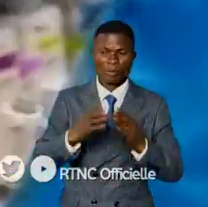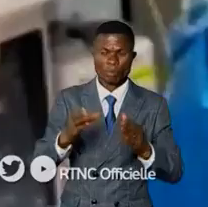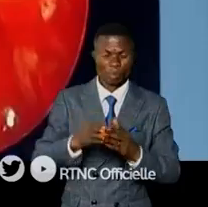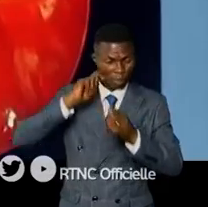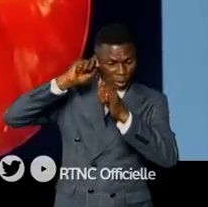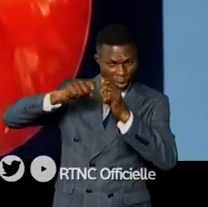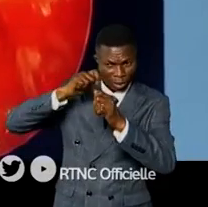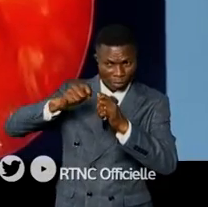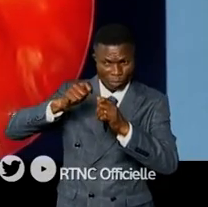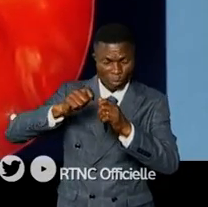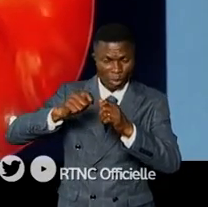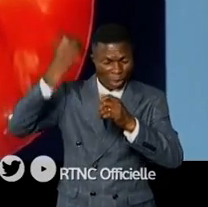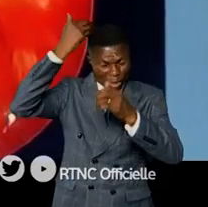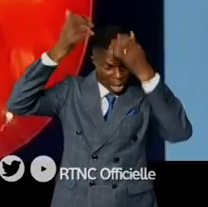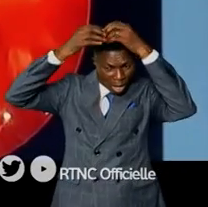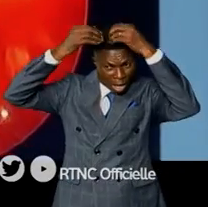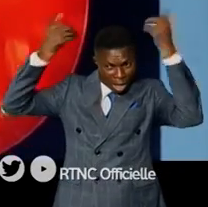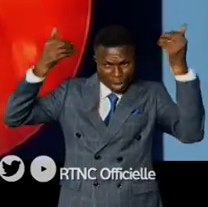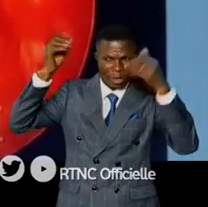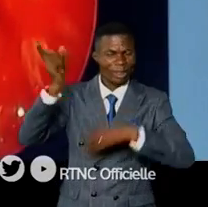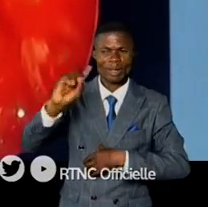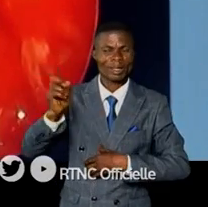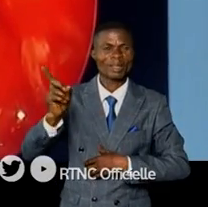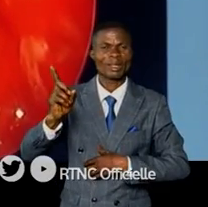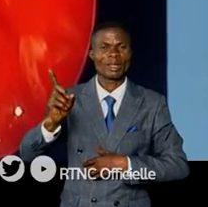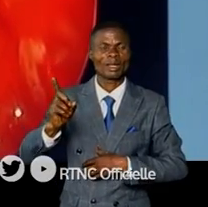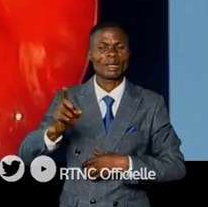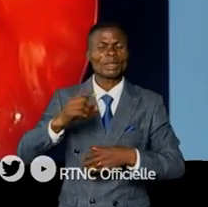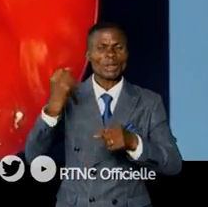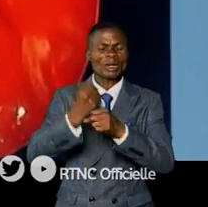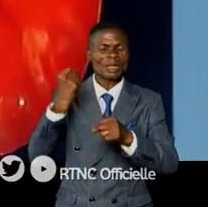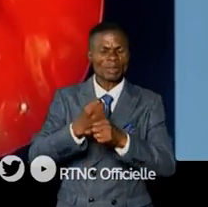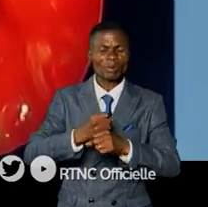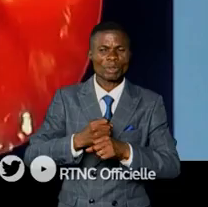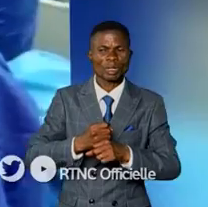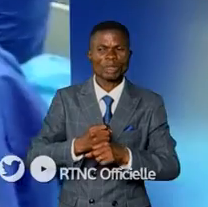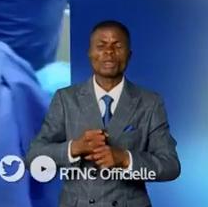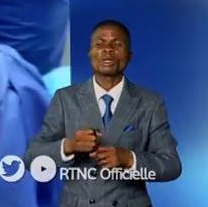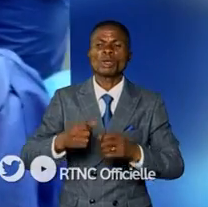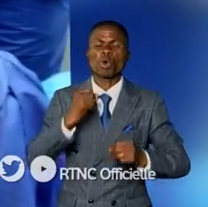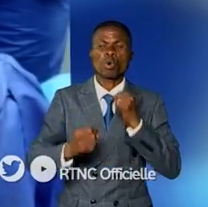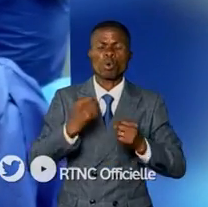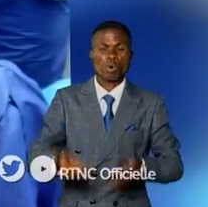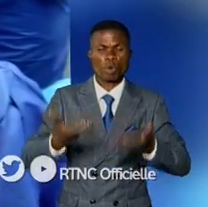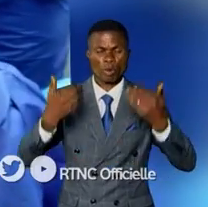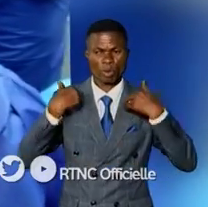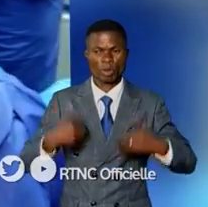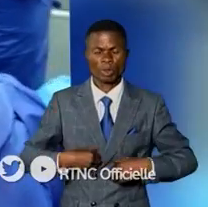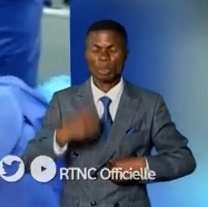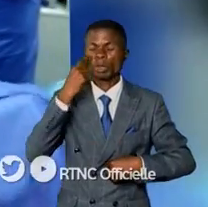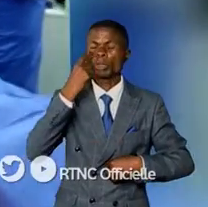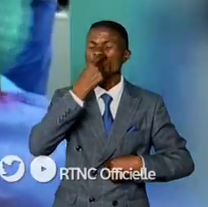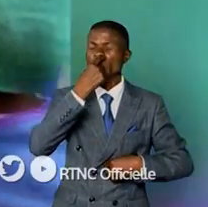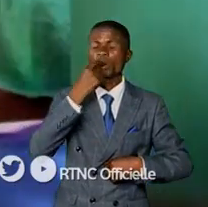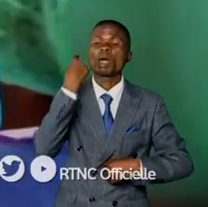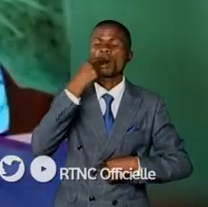caméra, sans ouvrir la tête du patient, mais en faisant recours aux voies naturelles telles que les narines et